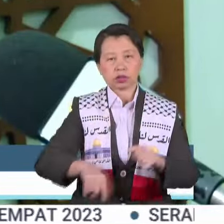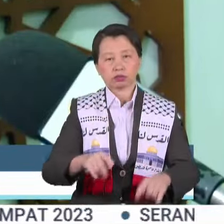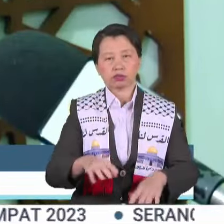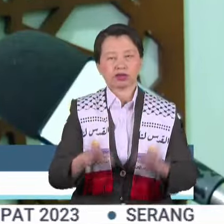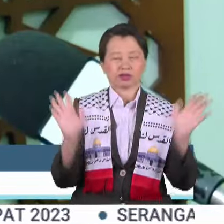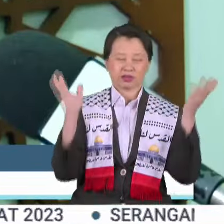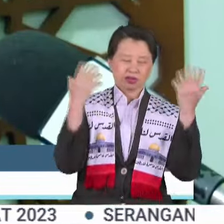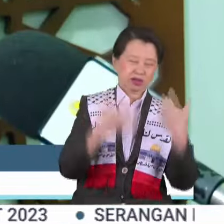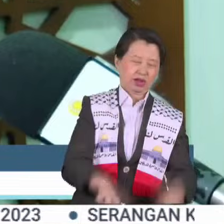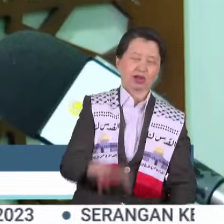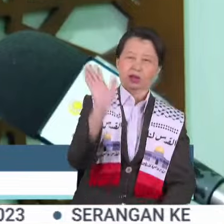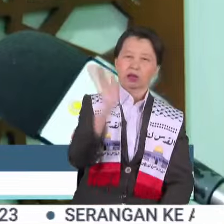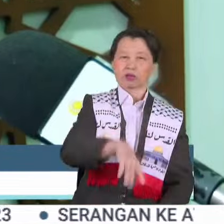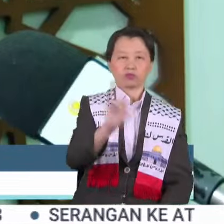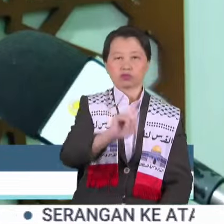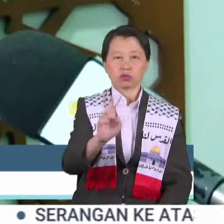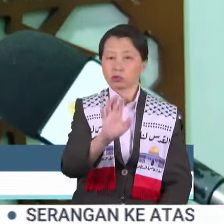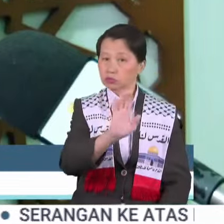menafikan